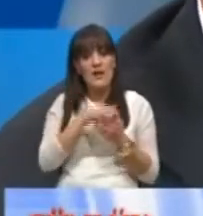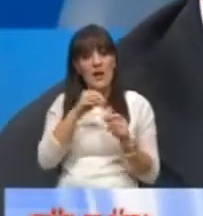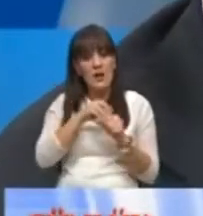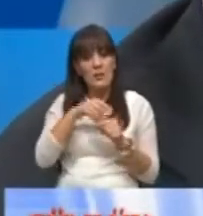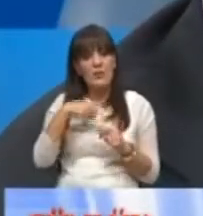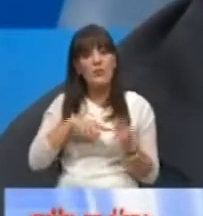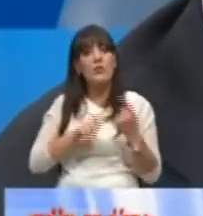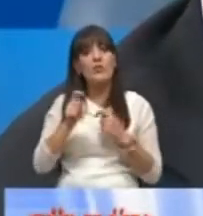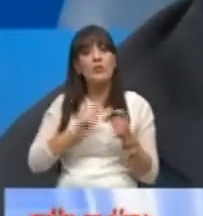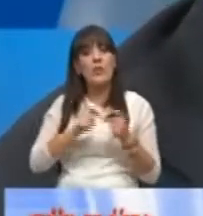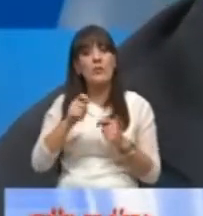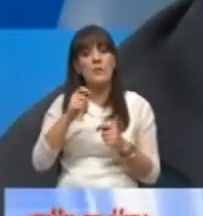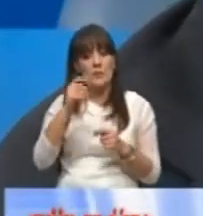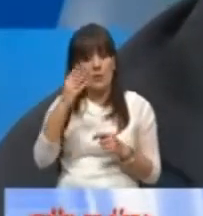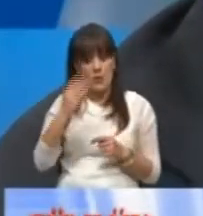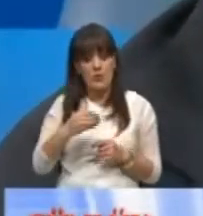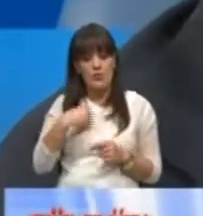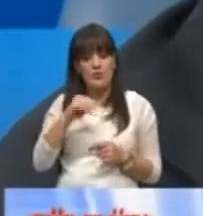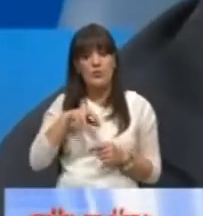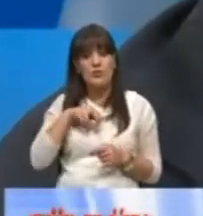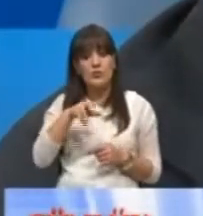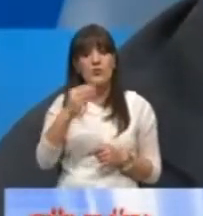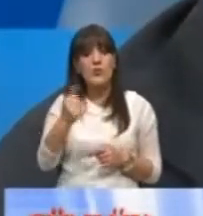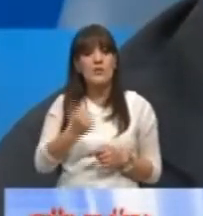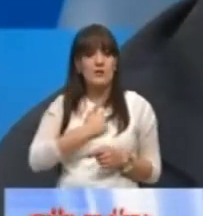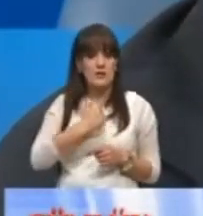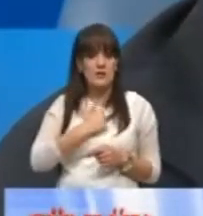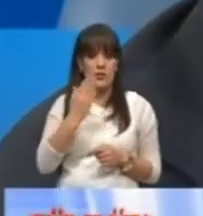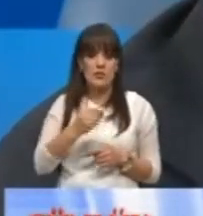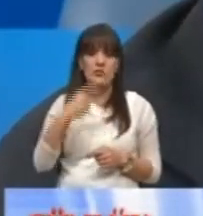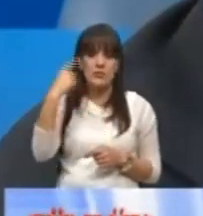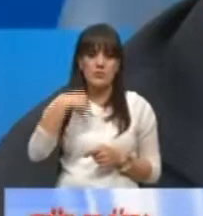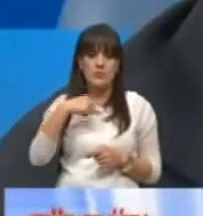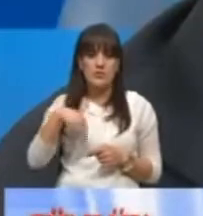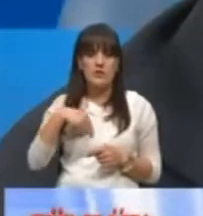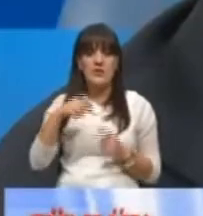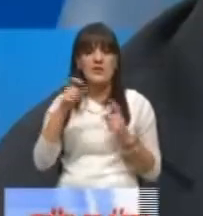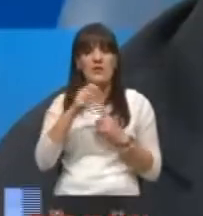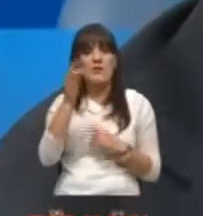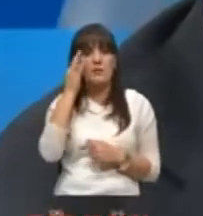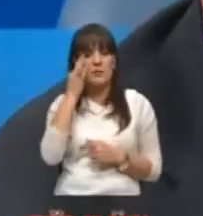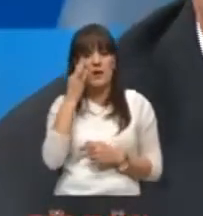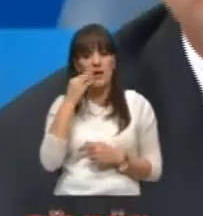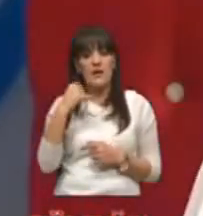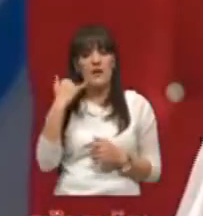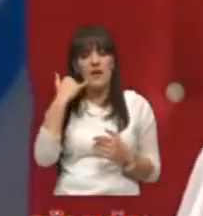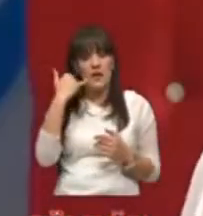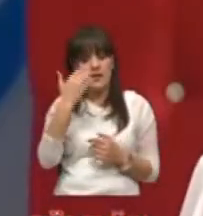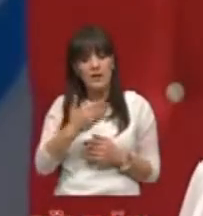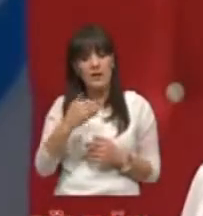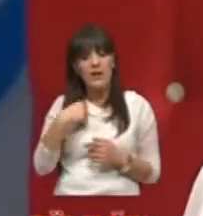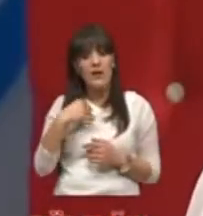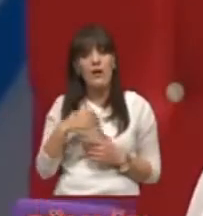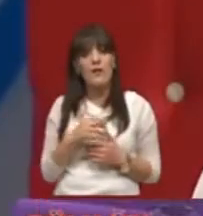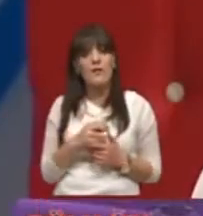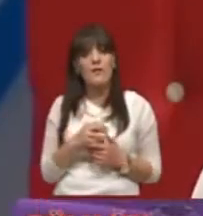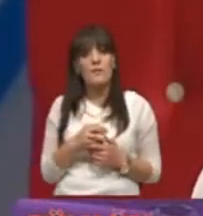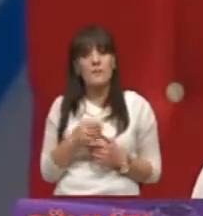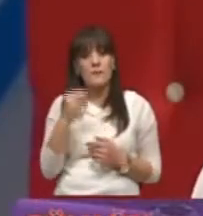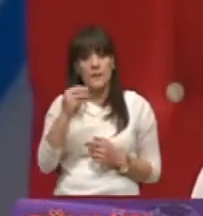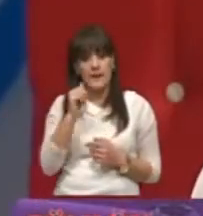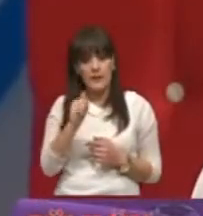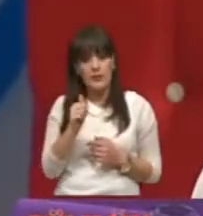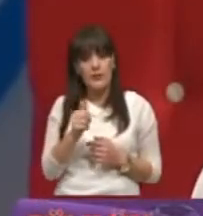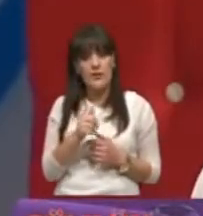ayakkabılar kullanması durumunda evet, çocuğun yürümesini çok sıkıntı yaşayacağını düşünüyoruz. Evet, Şefik Bey hatta. Alo. Alo,